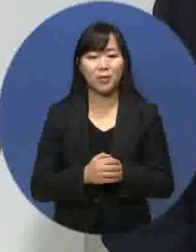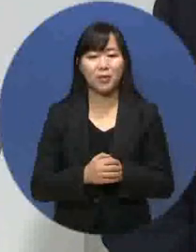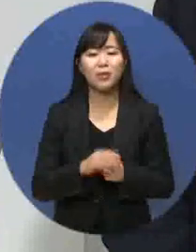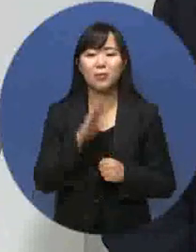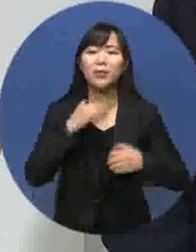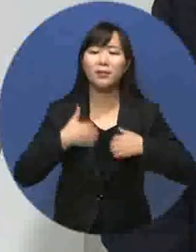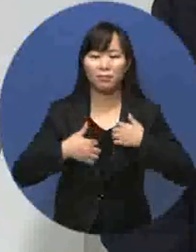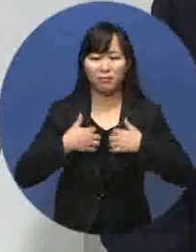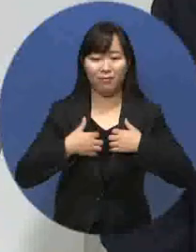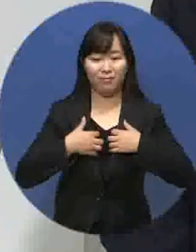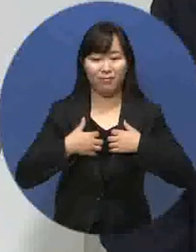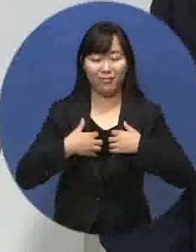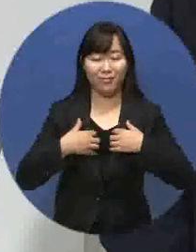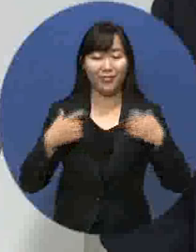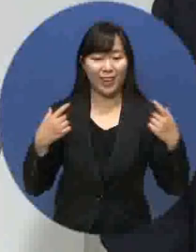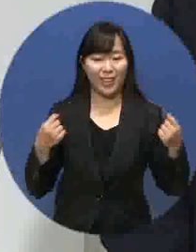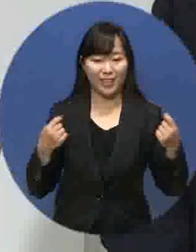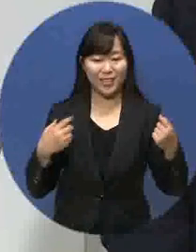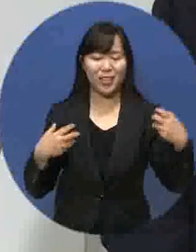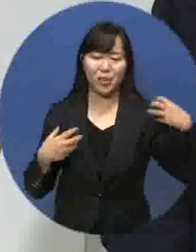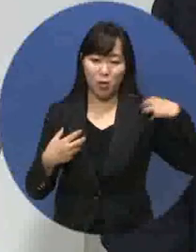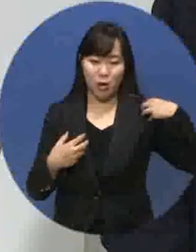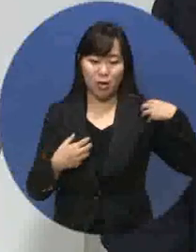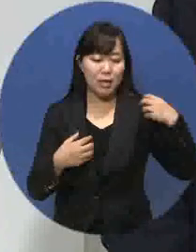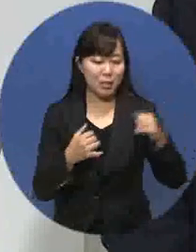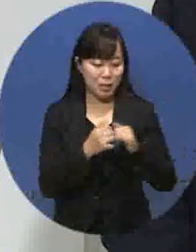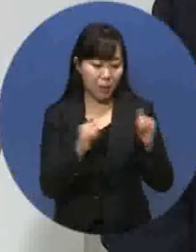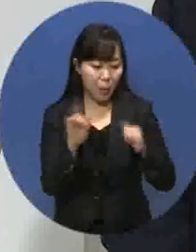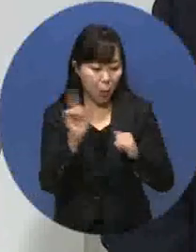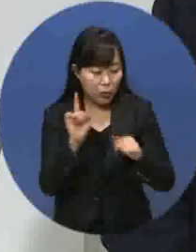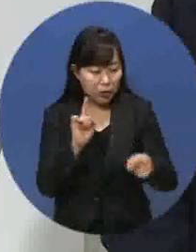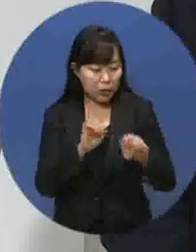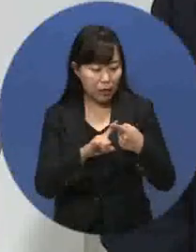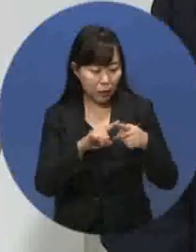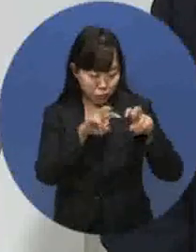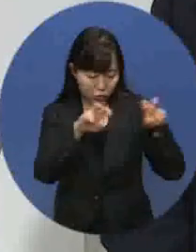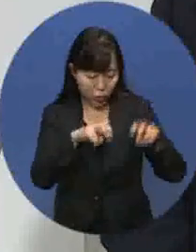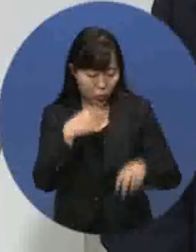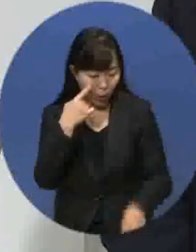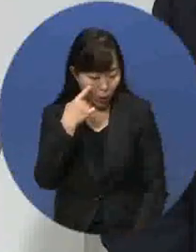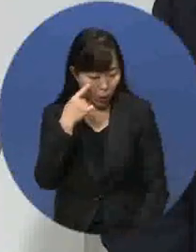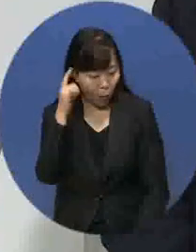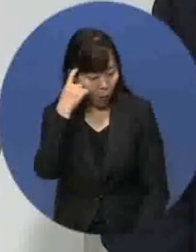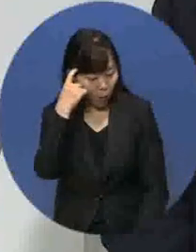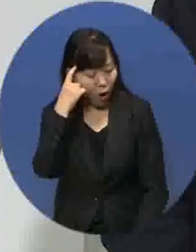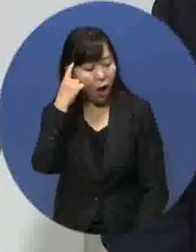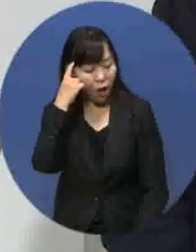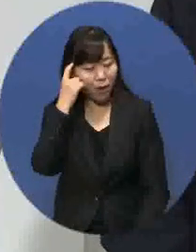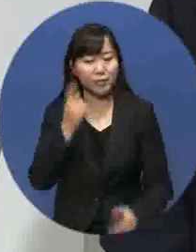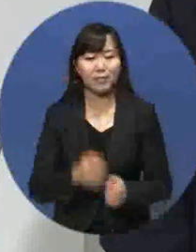그게 되게 재밌거든요. 그래서 그러한 역할 인물도 분석도 해보고 하는 것도 좀